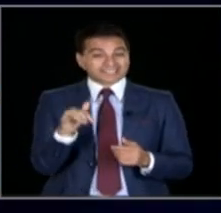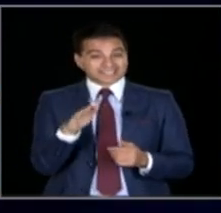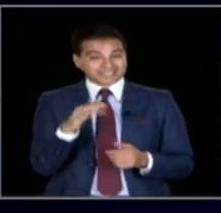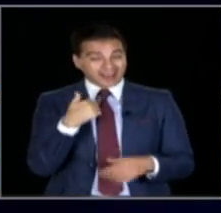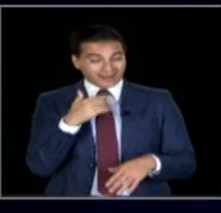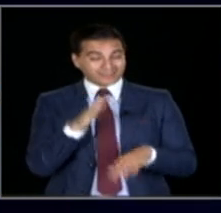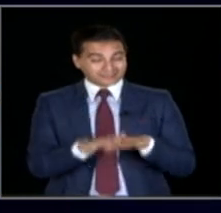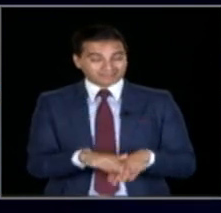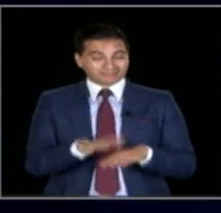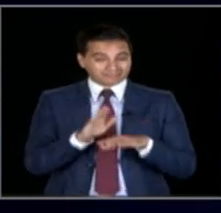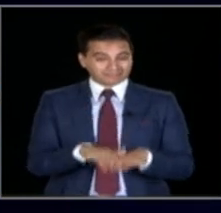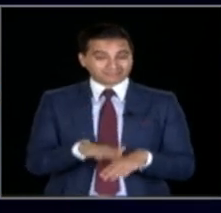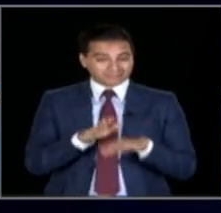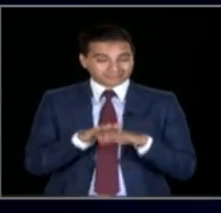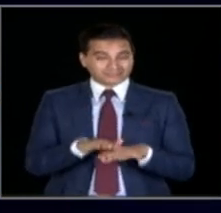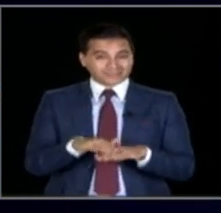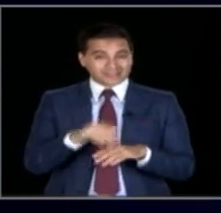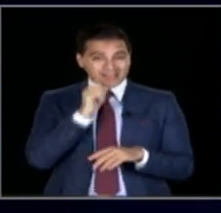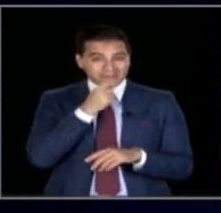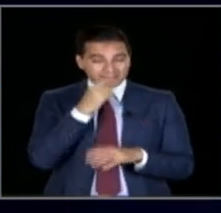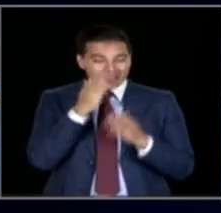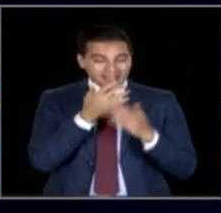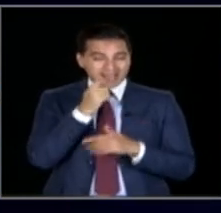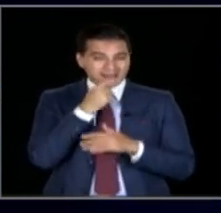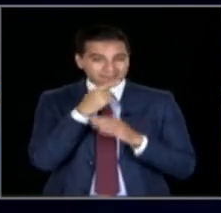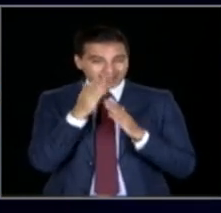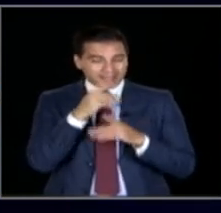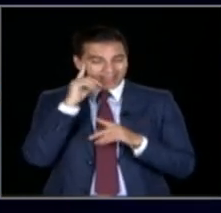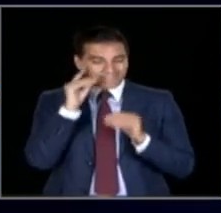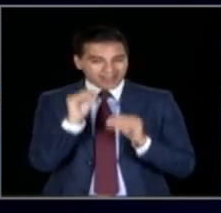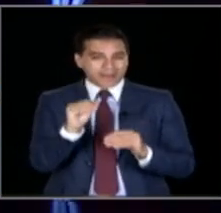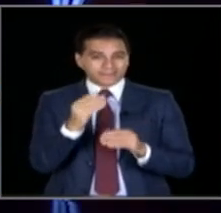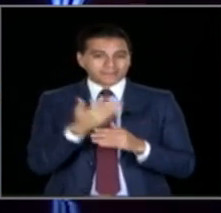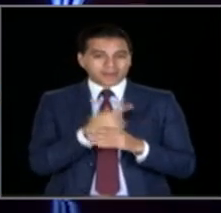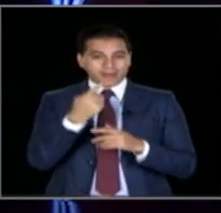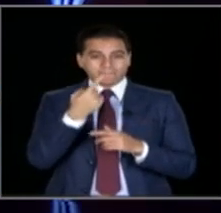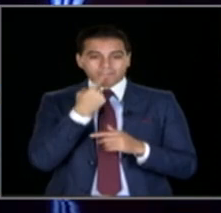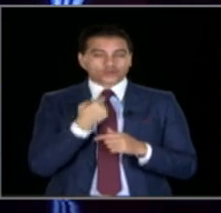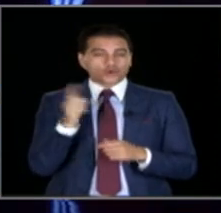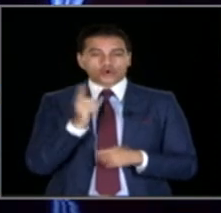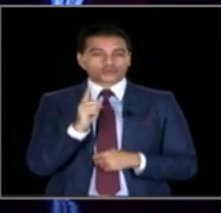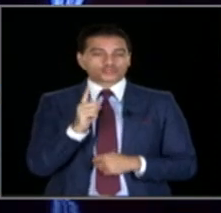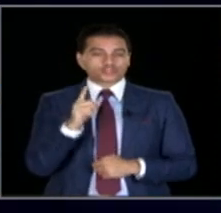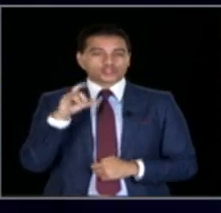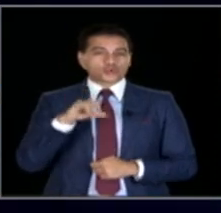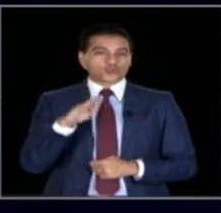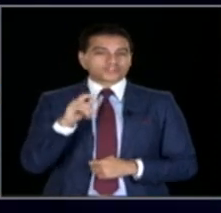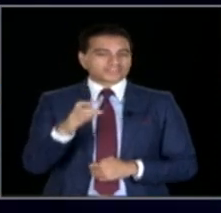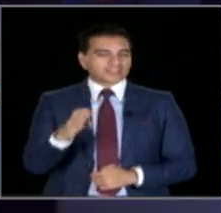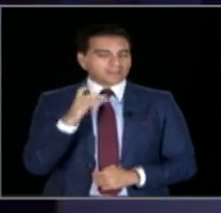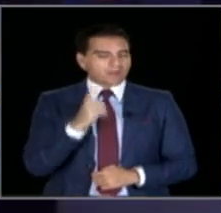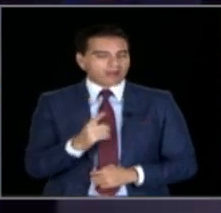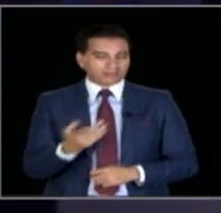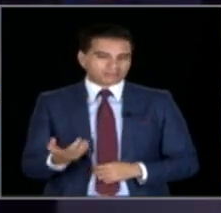عيد التاريخ، عيد التاريخ، عيد التاريخ علشان ما تقولش يوسف إدريس.